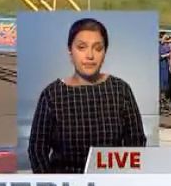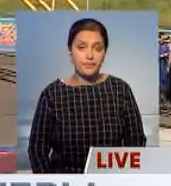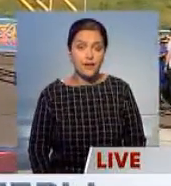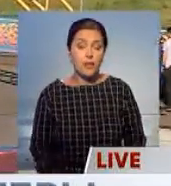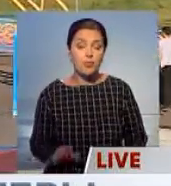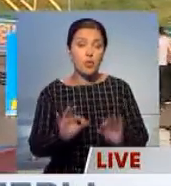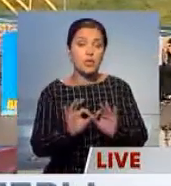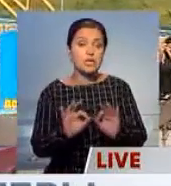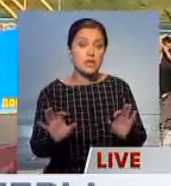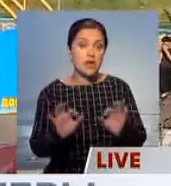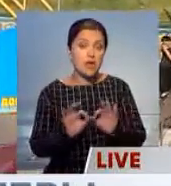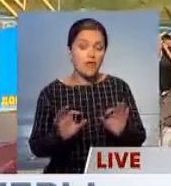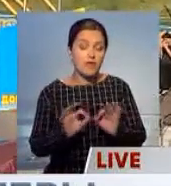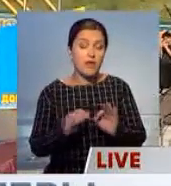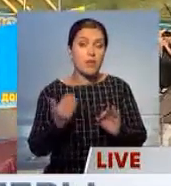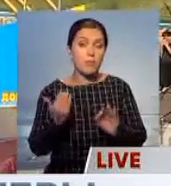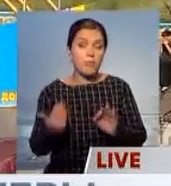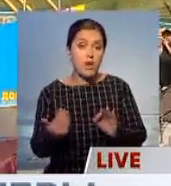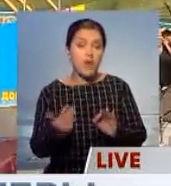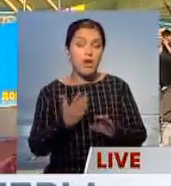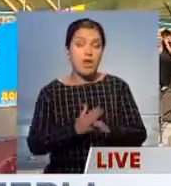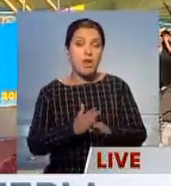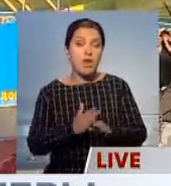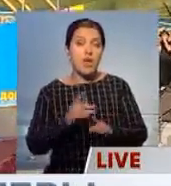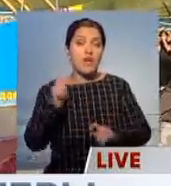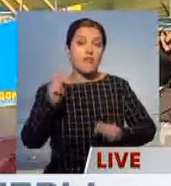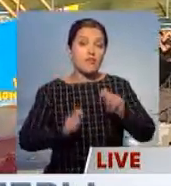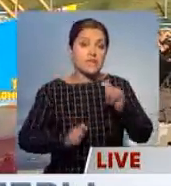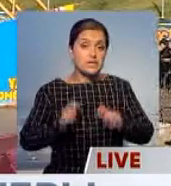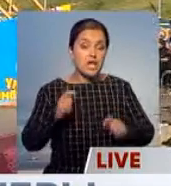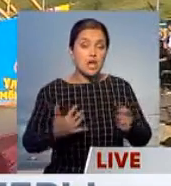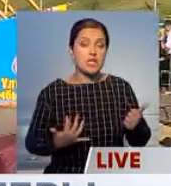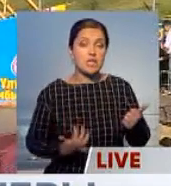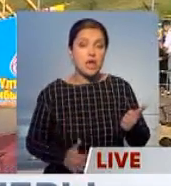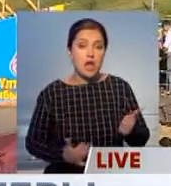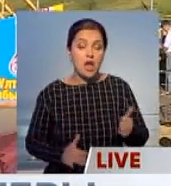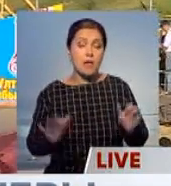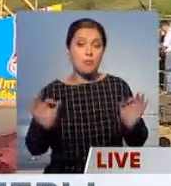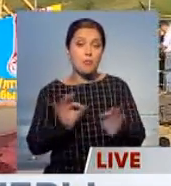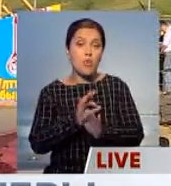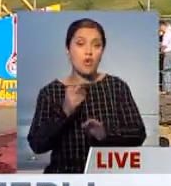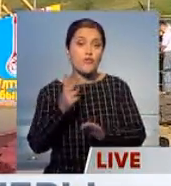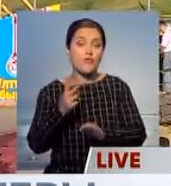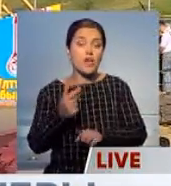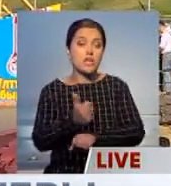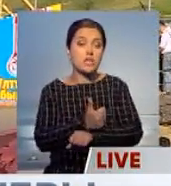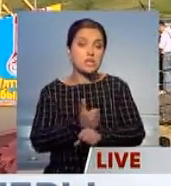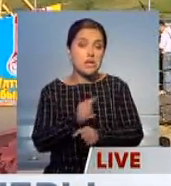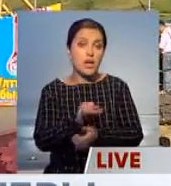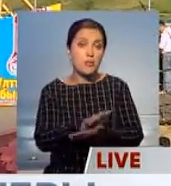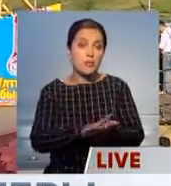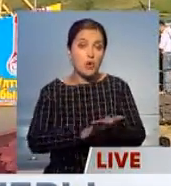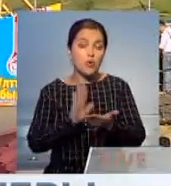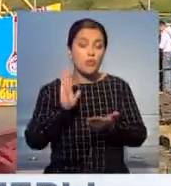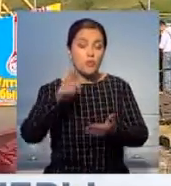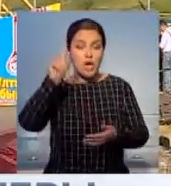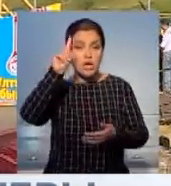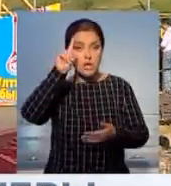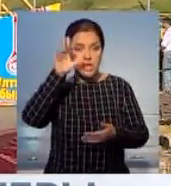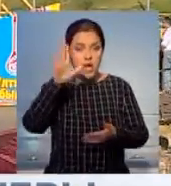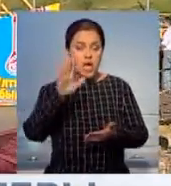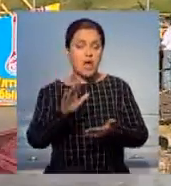словам организаторов, фестиваль «Домбра Думан» продлится около 2 часов. Домбристы исполнят известные